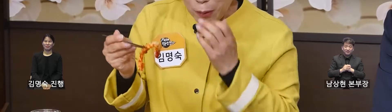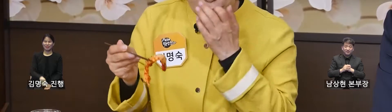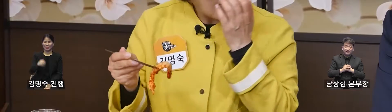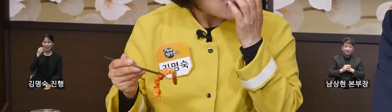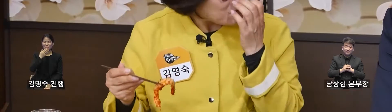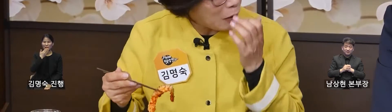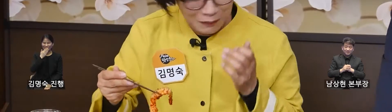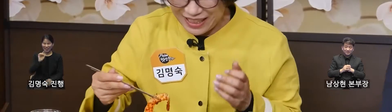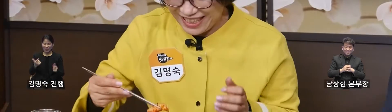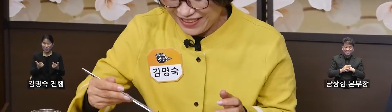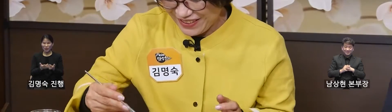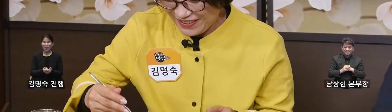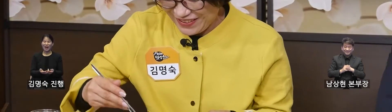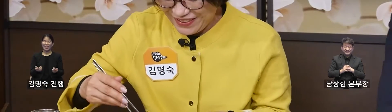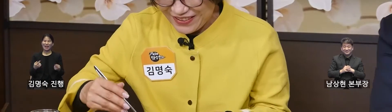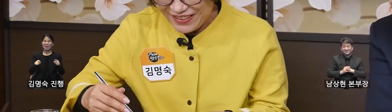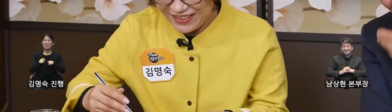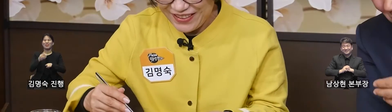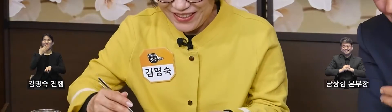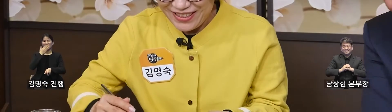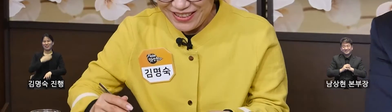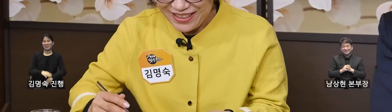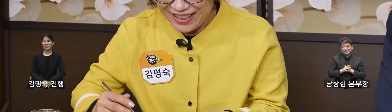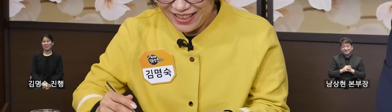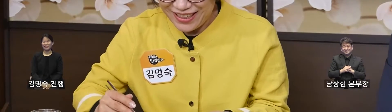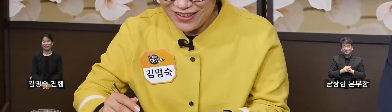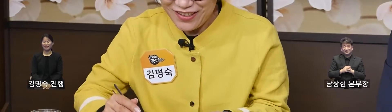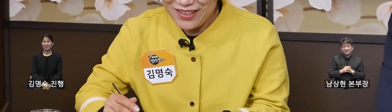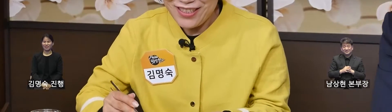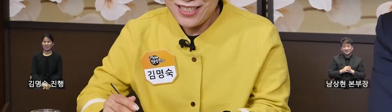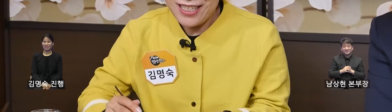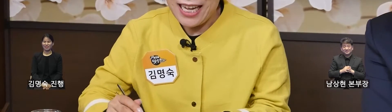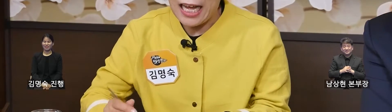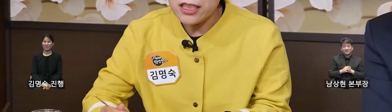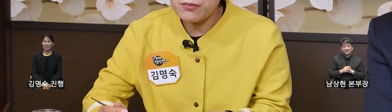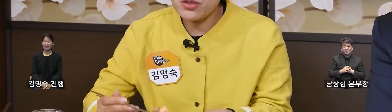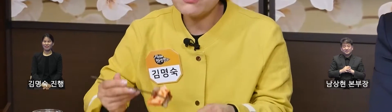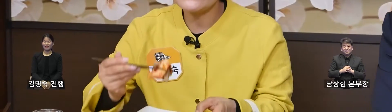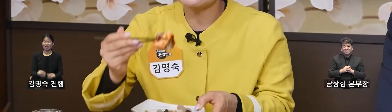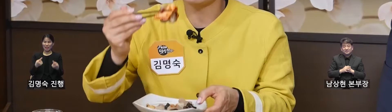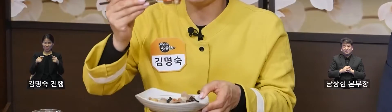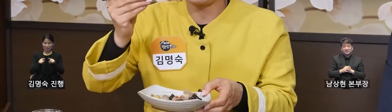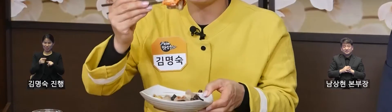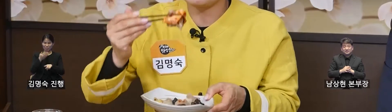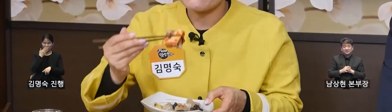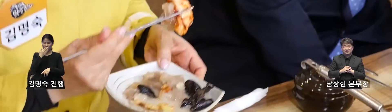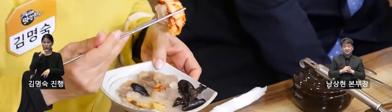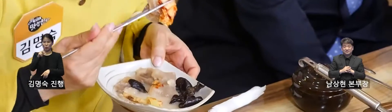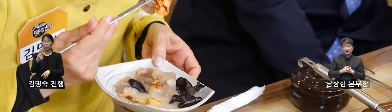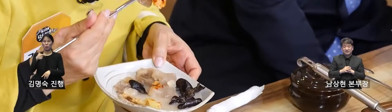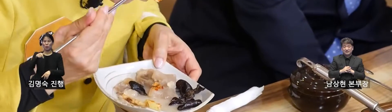그냥은 안 먹고 같이 먹어보게. 자, 같이 먹어보겠습니다.